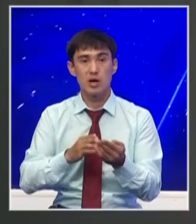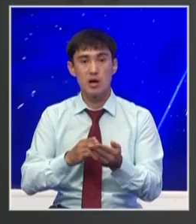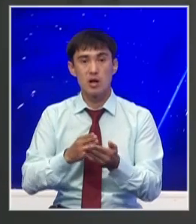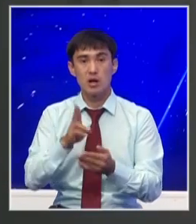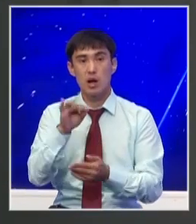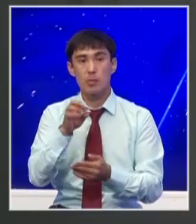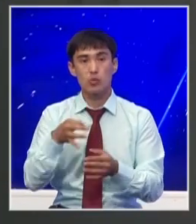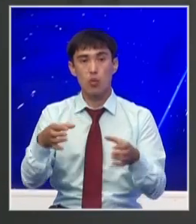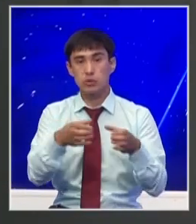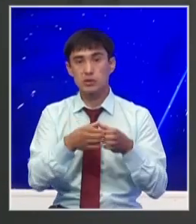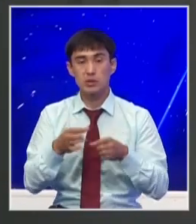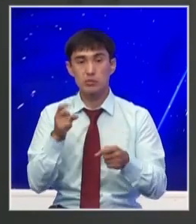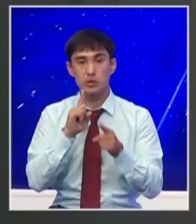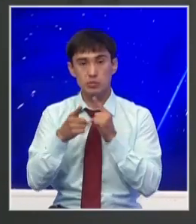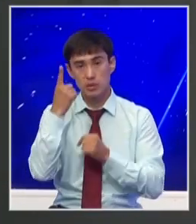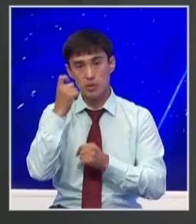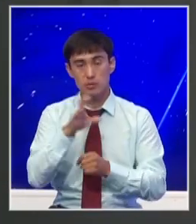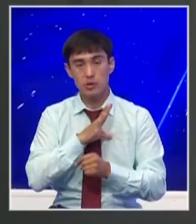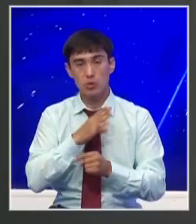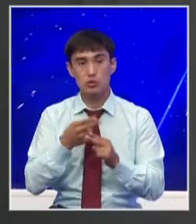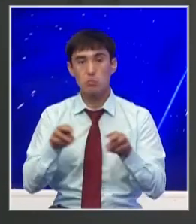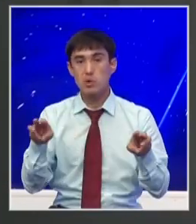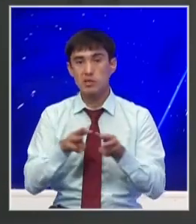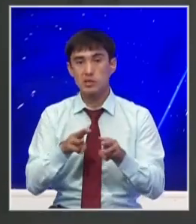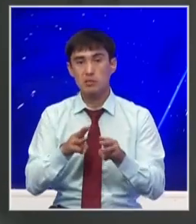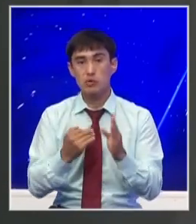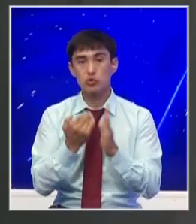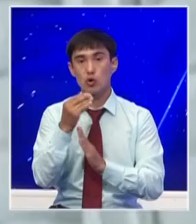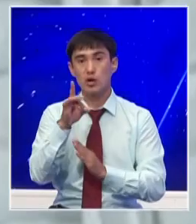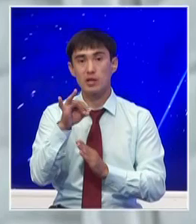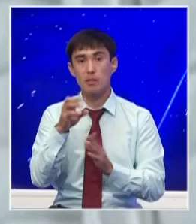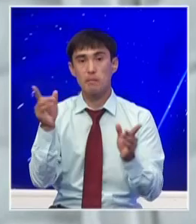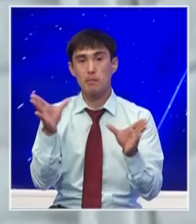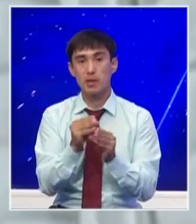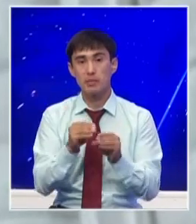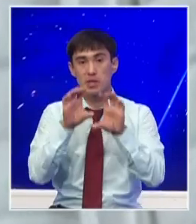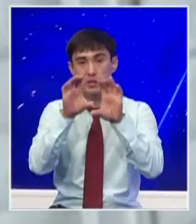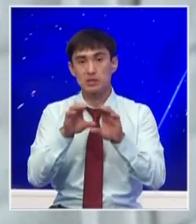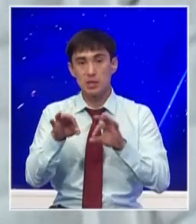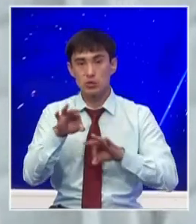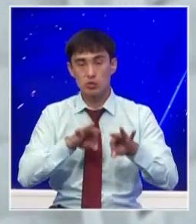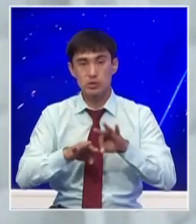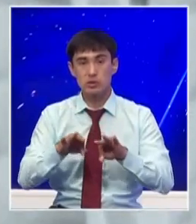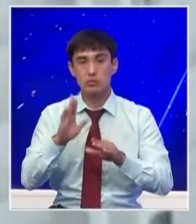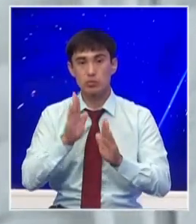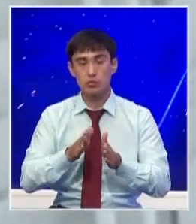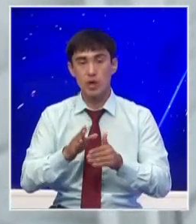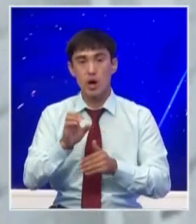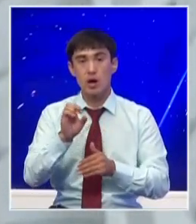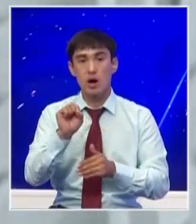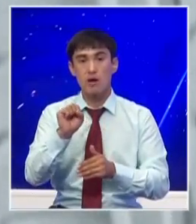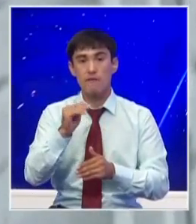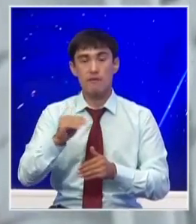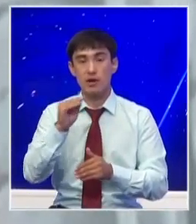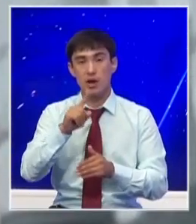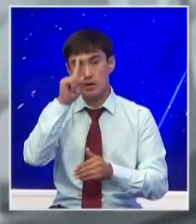облыстары депмиссияларының жиынында мәлімдеді. Ол үшін министрлермен жоғарғы рада бірігіп тиісті заң жобасын қабылдайды. Ақпан айында Зеленский